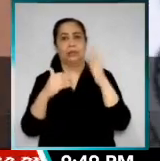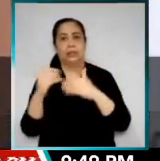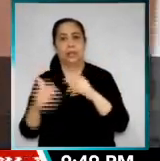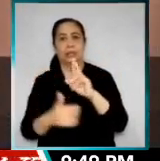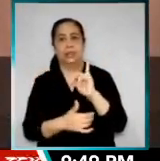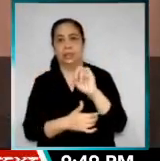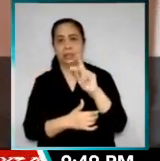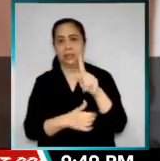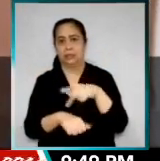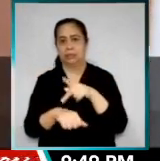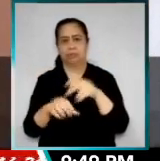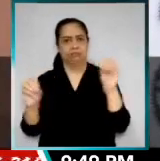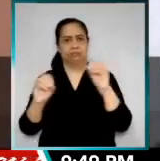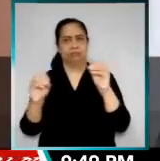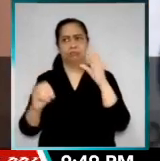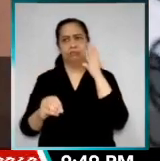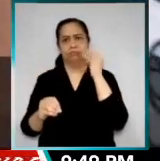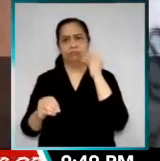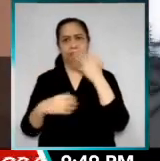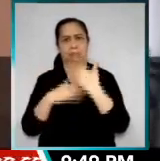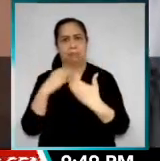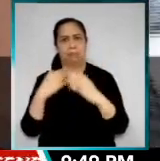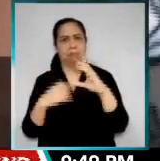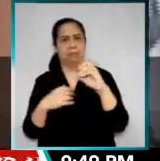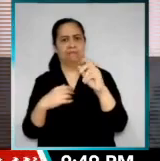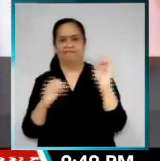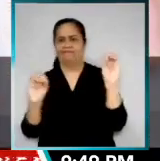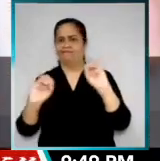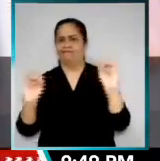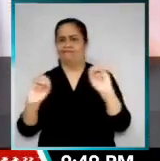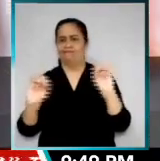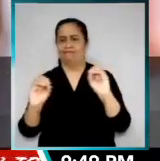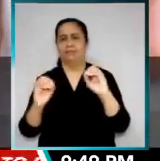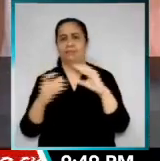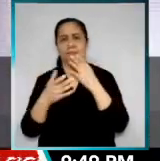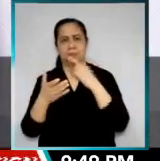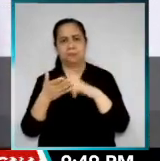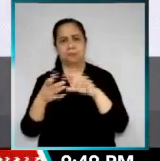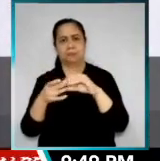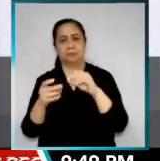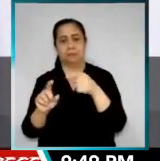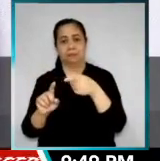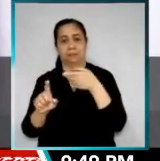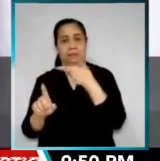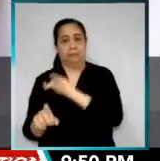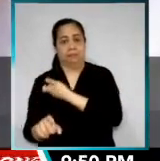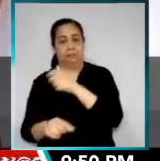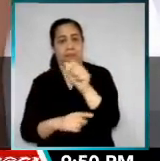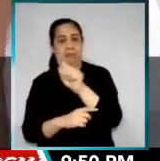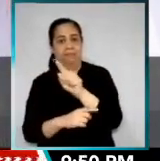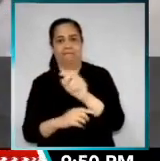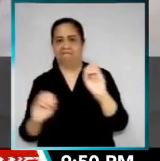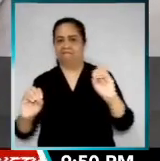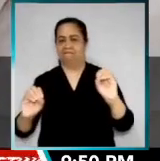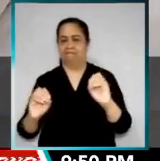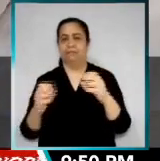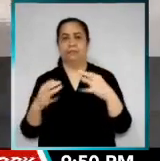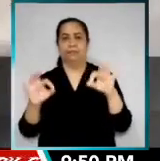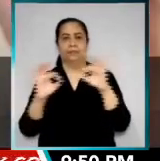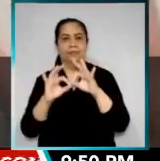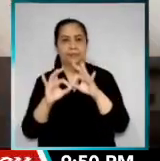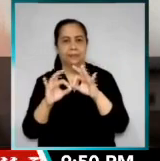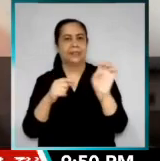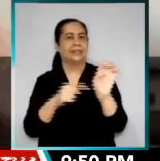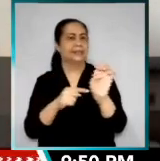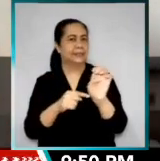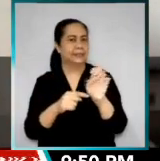pa raw nakaranas ng blood clot sa mga tinurukan ng bakuna ng AstraZeneca. Kailangan magkaroon lang tayo ng extra precautions